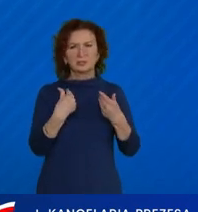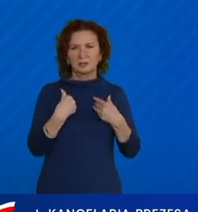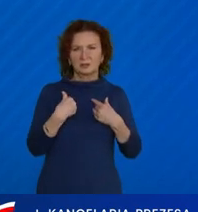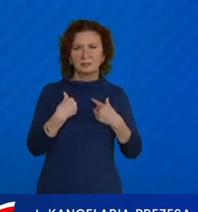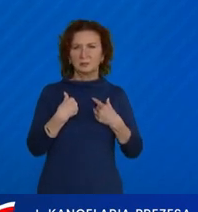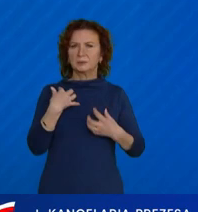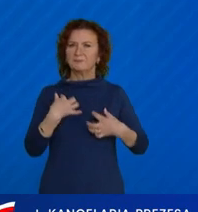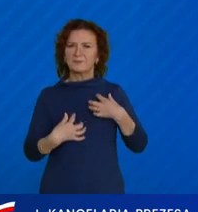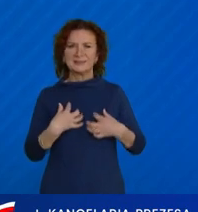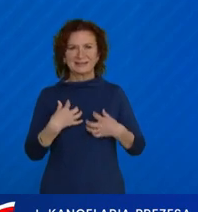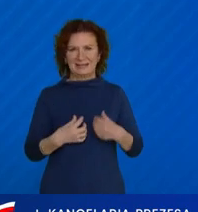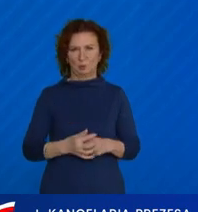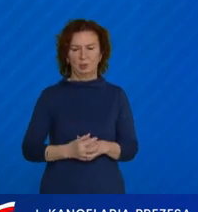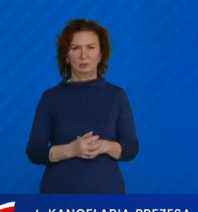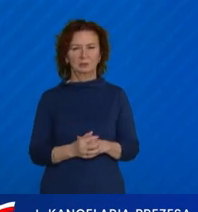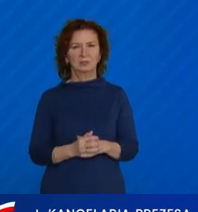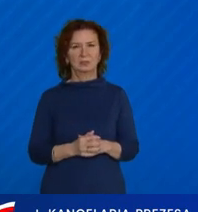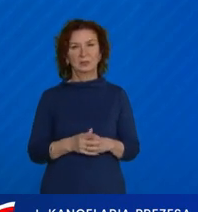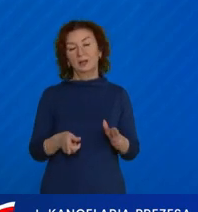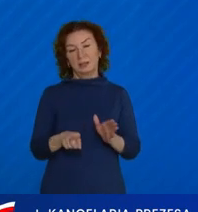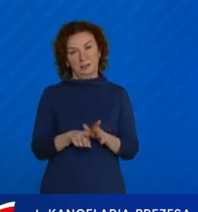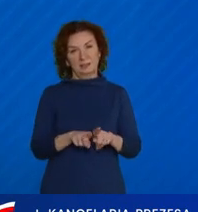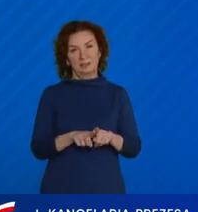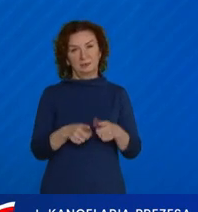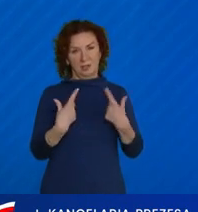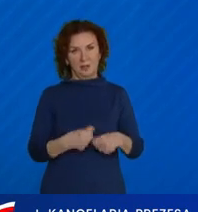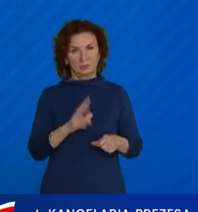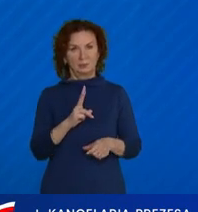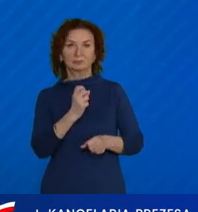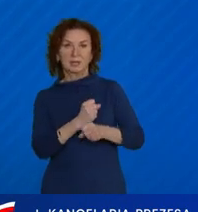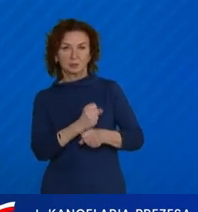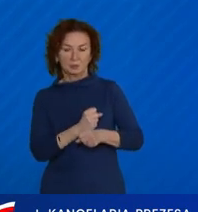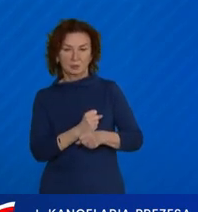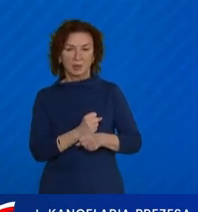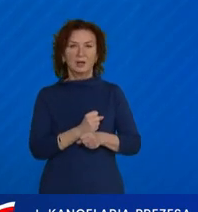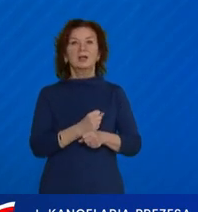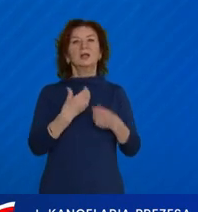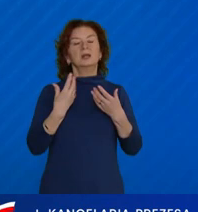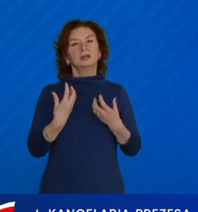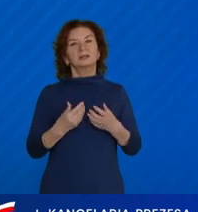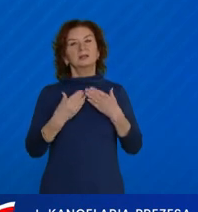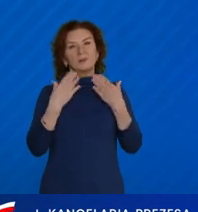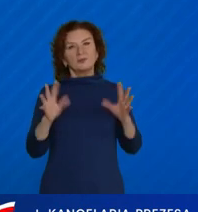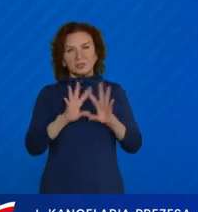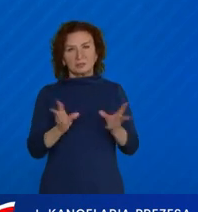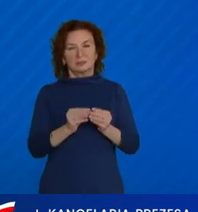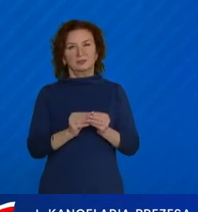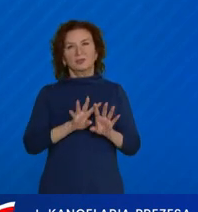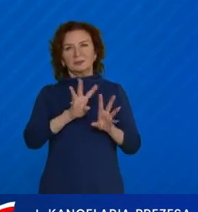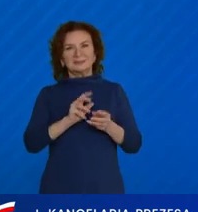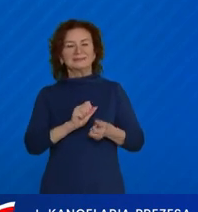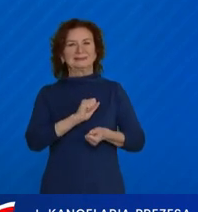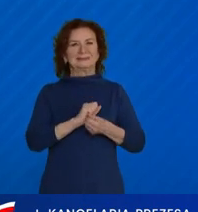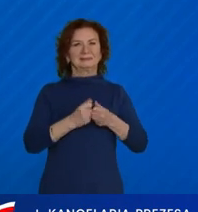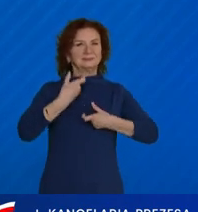punktów i osób, które w nich pracują. I za to wszystko, że Państwo działacie na rzecz walki